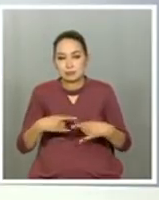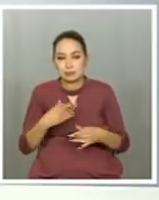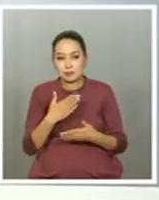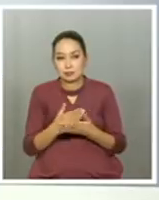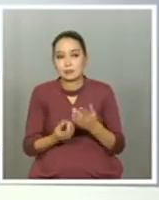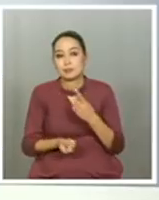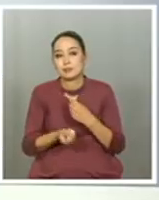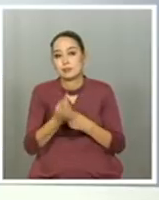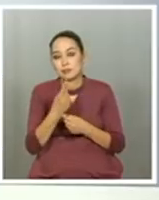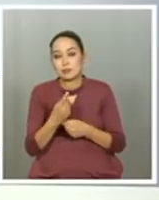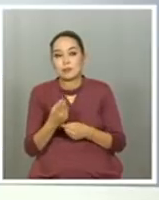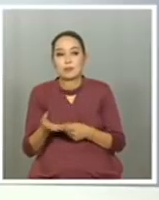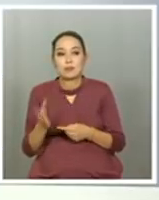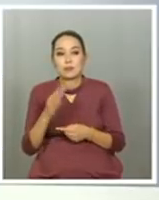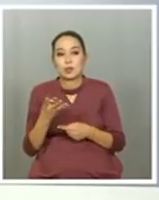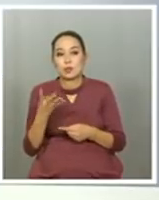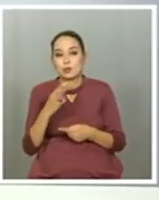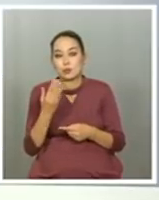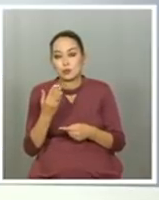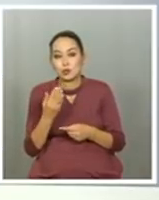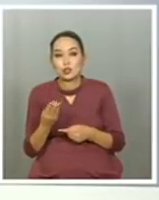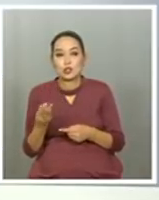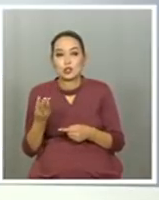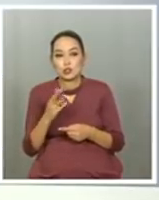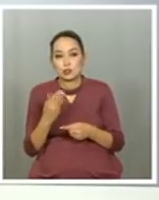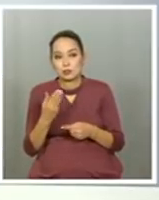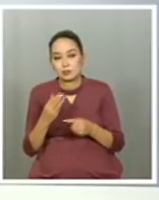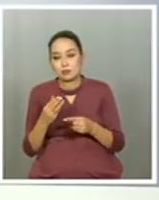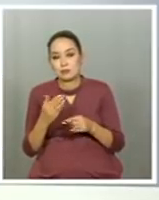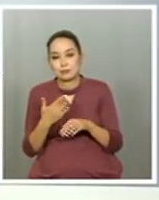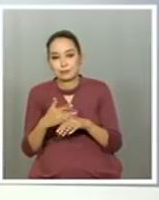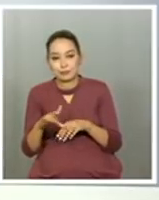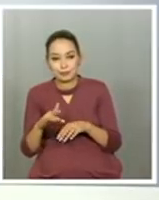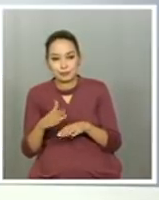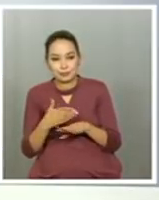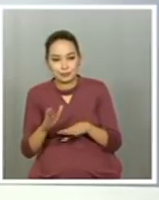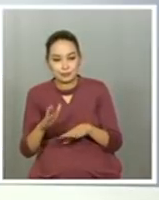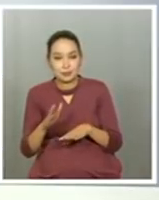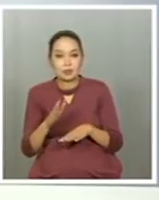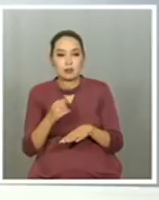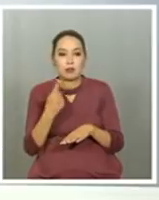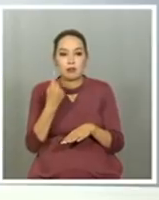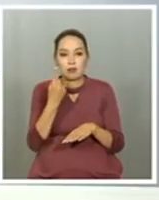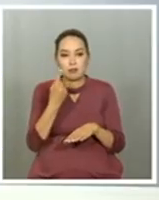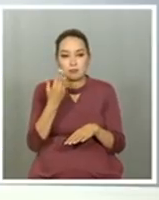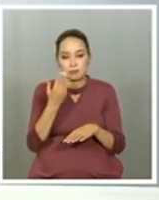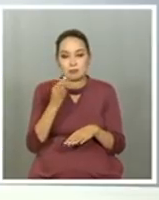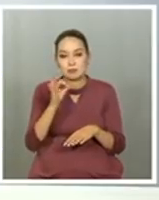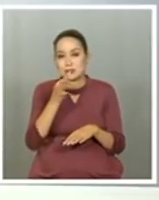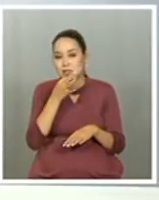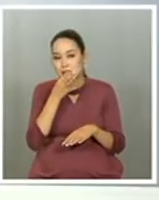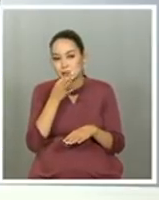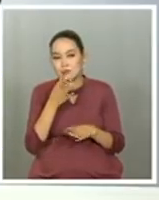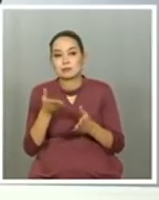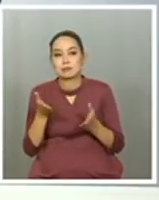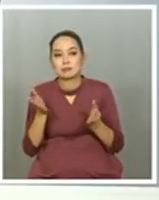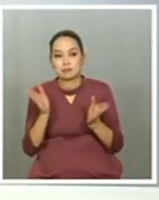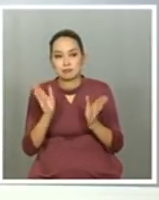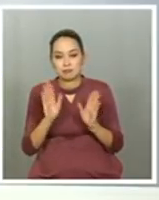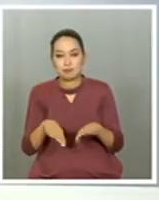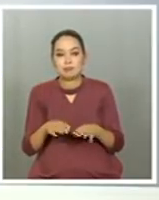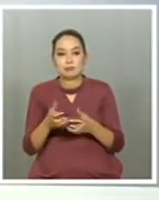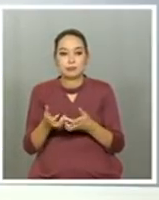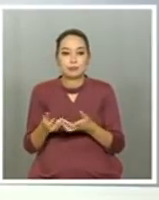4 жасушаның үшеуі жойылады, ал ана біреуі аналық жұмыртқа жасушаға